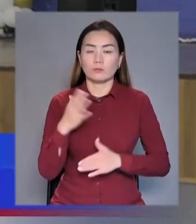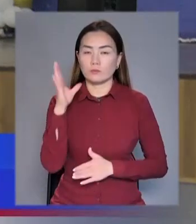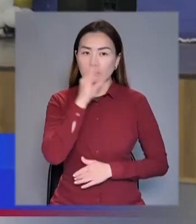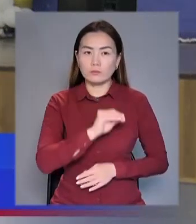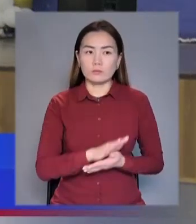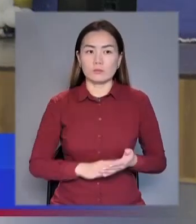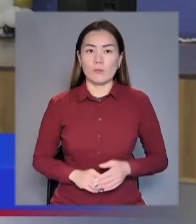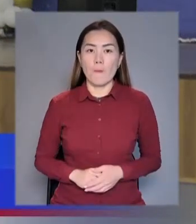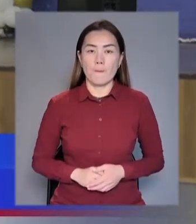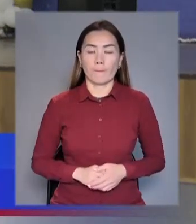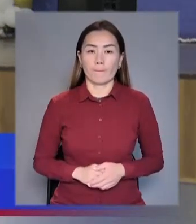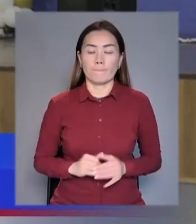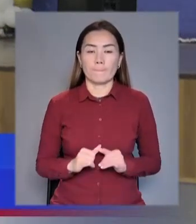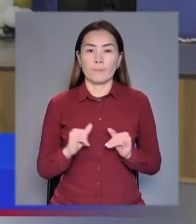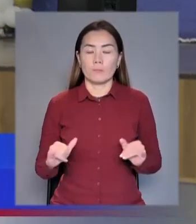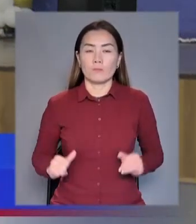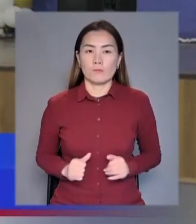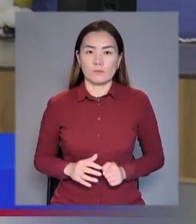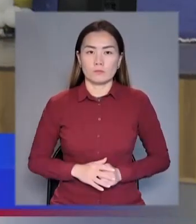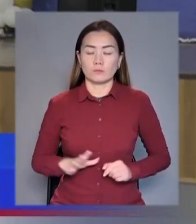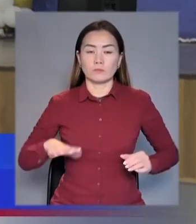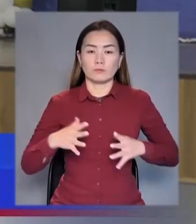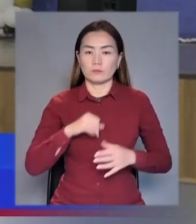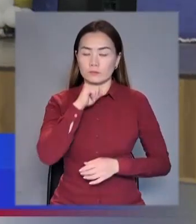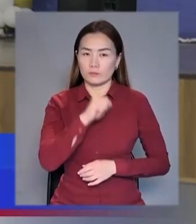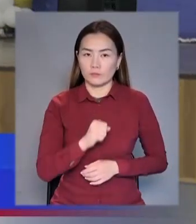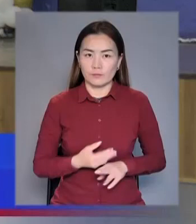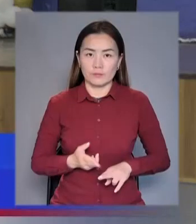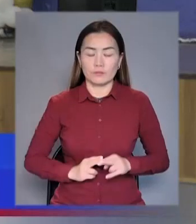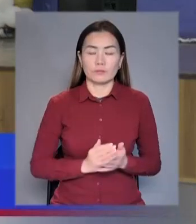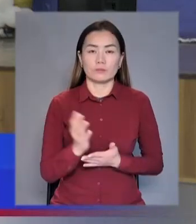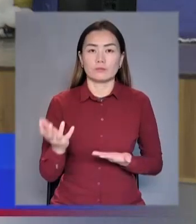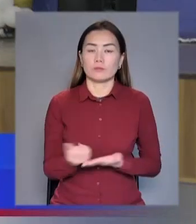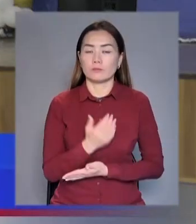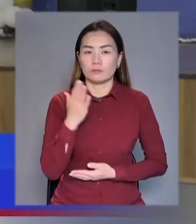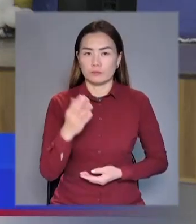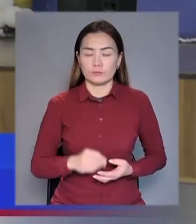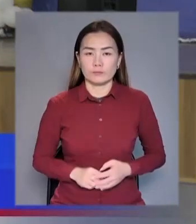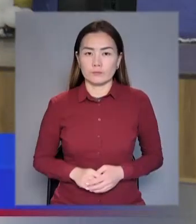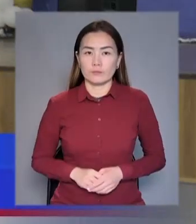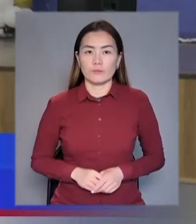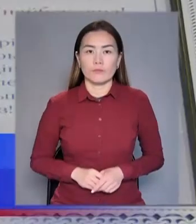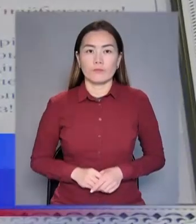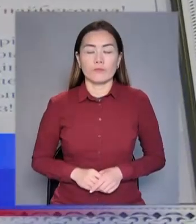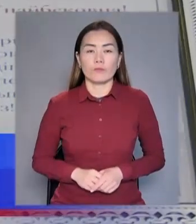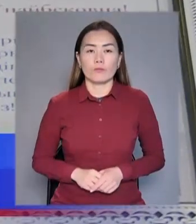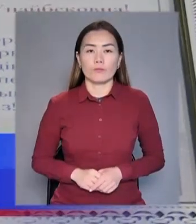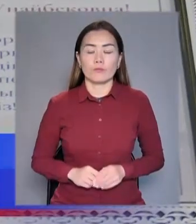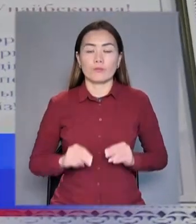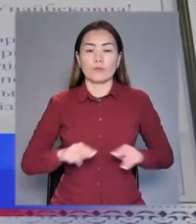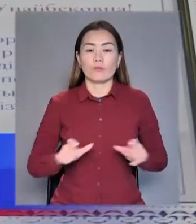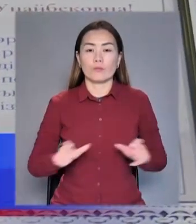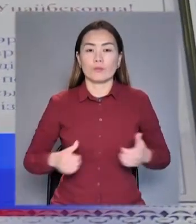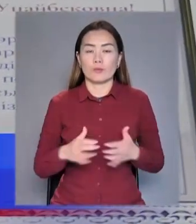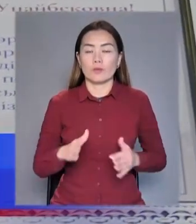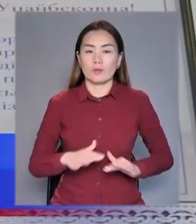және де сенің жан жақты тыңғылықты дайындығының арқасында осындай жоғары нәтижеге жеткізе алады деп 100% сенімділікпен айта аламын. Ұстаз